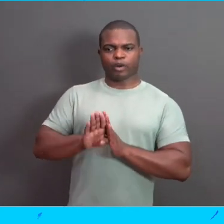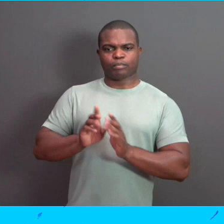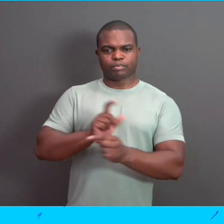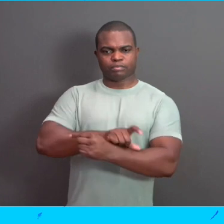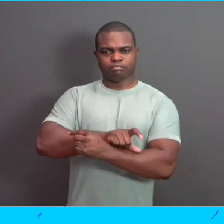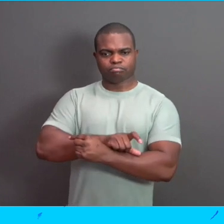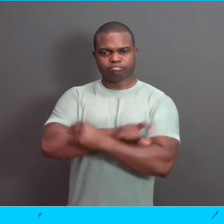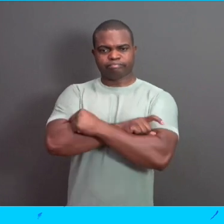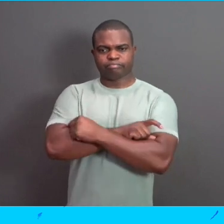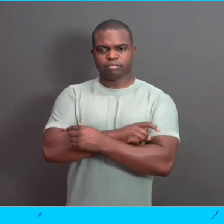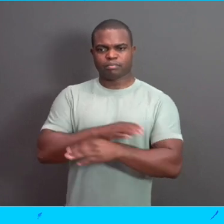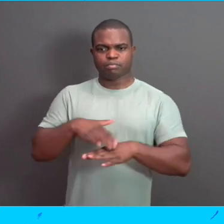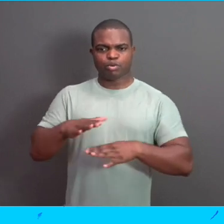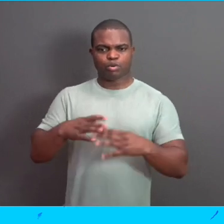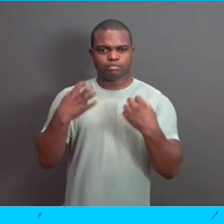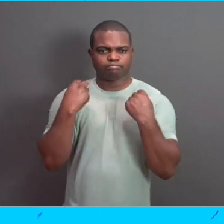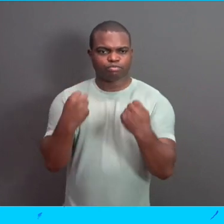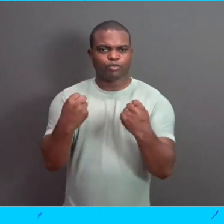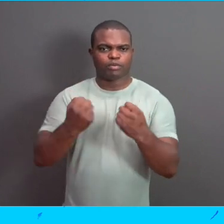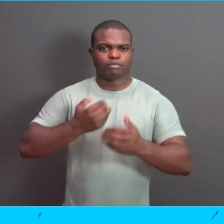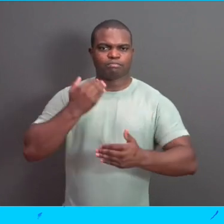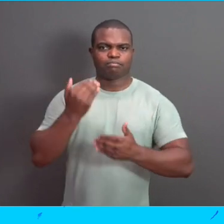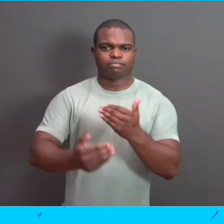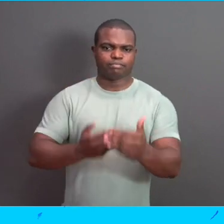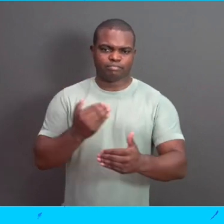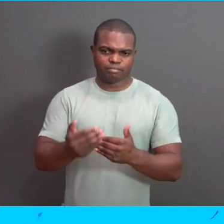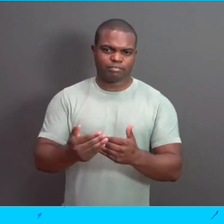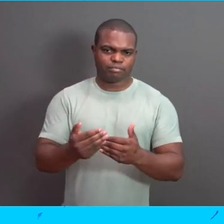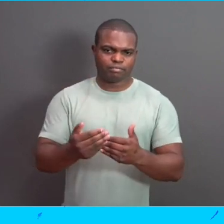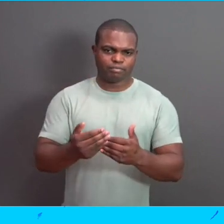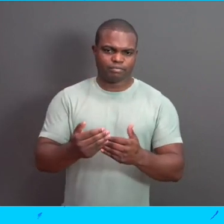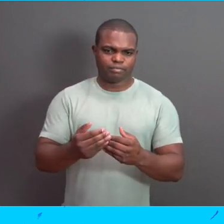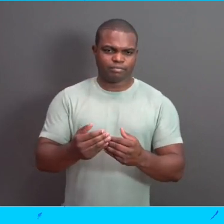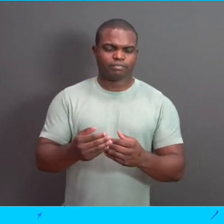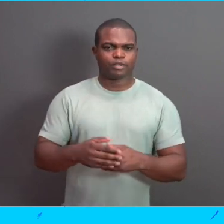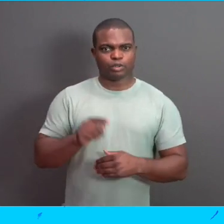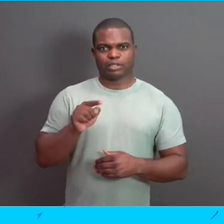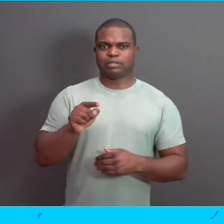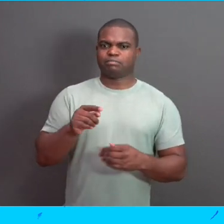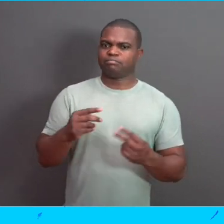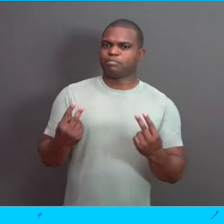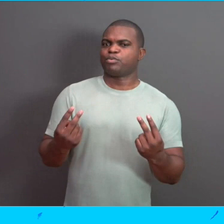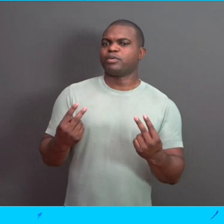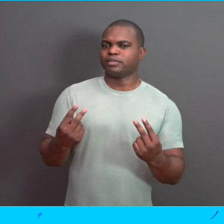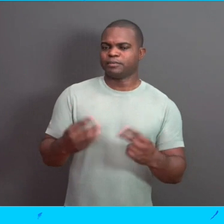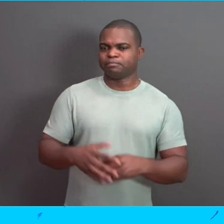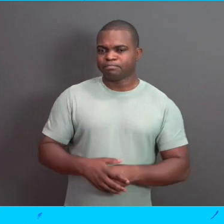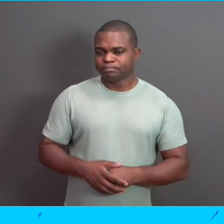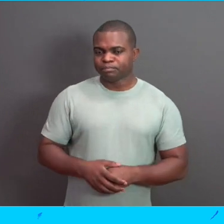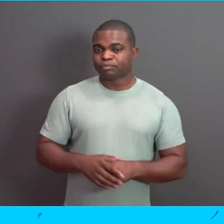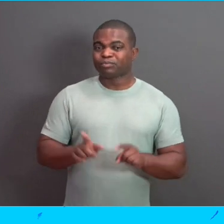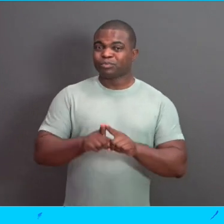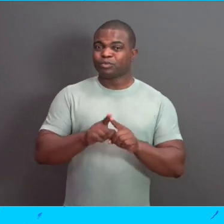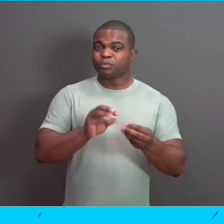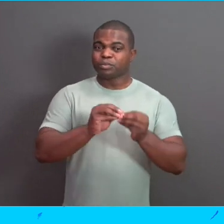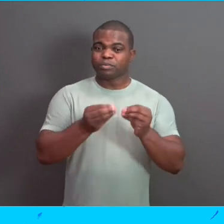d'autres personnes aussi qui n'ont pas accès à l'éducation et donc n'ont pas accès aux ressources face aux défis